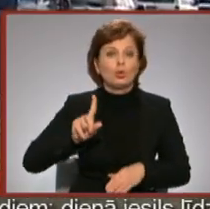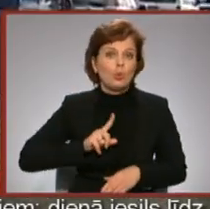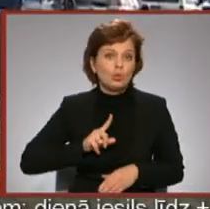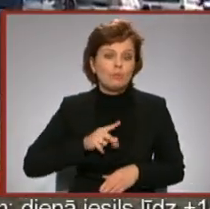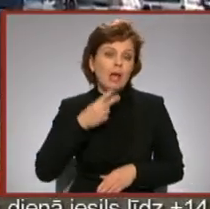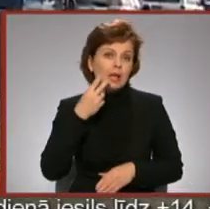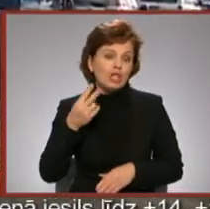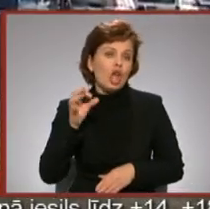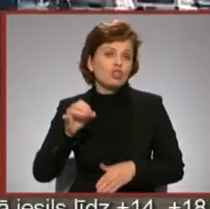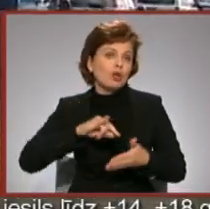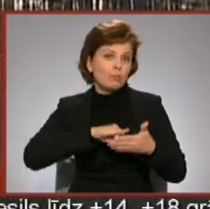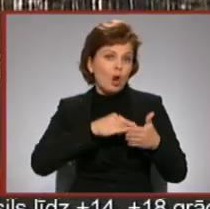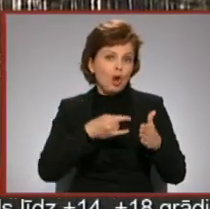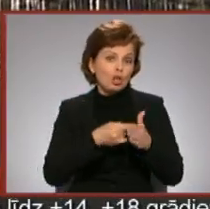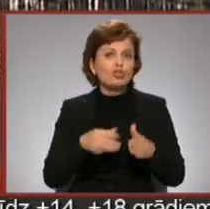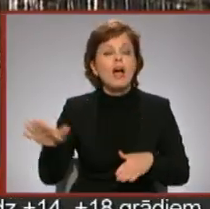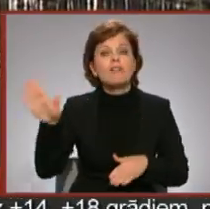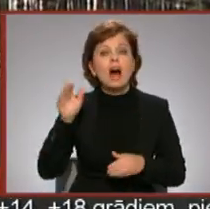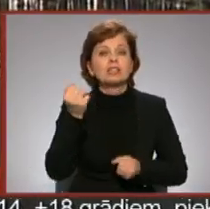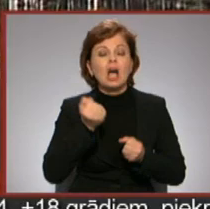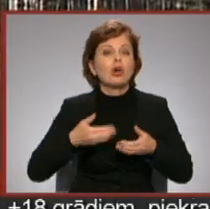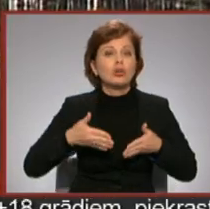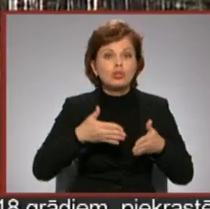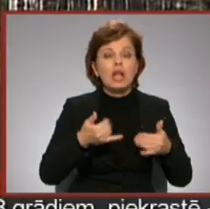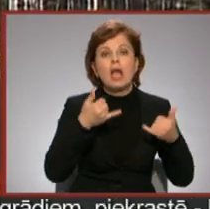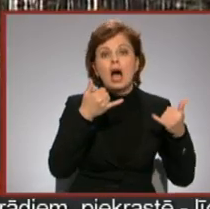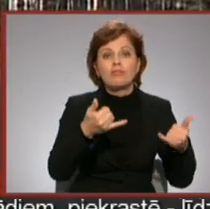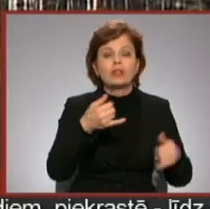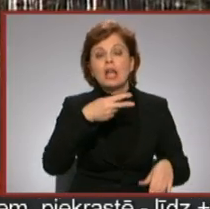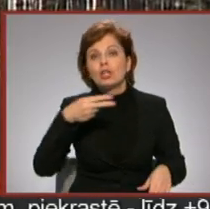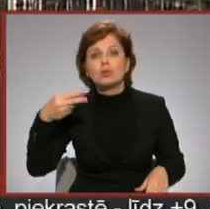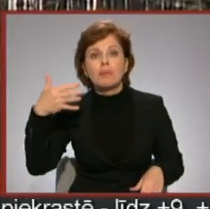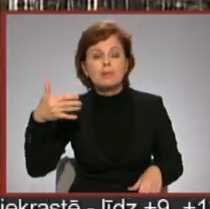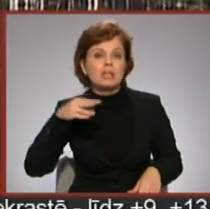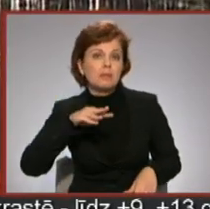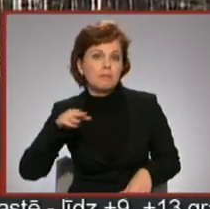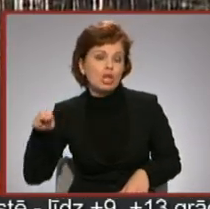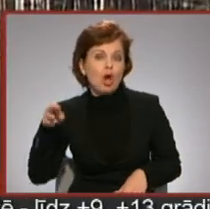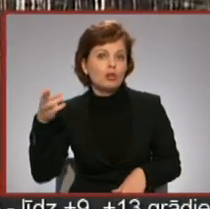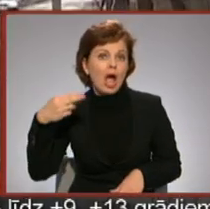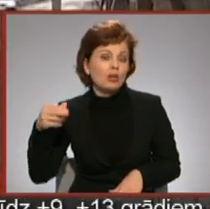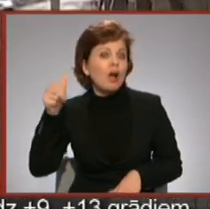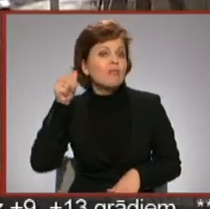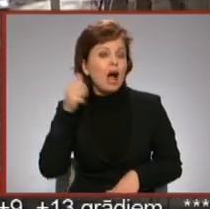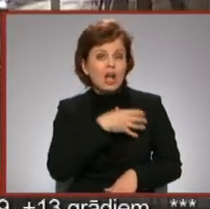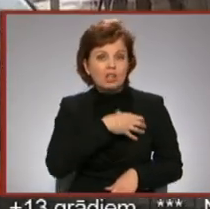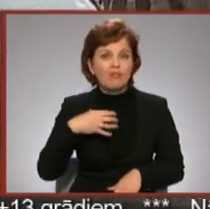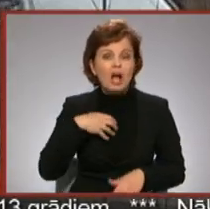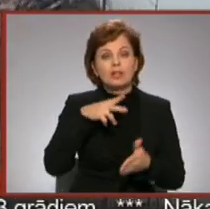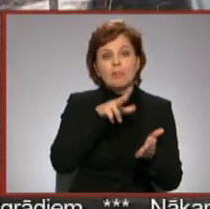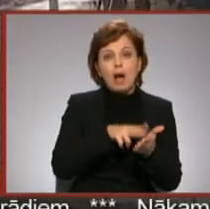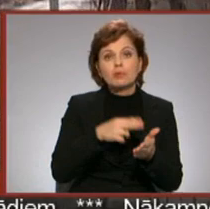pievērst projektēšanai. Šogad valsts autoceļu remontam atvēlēta 250 miljonu eiro. Vakar valdībā apstiprināts